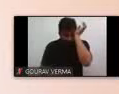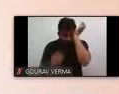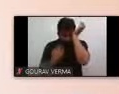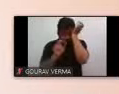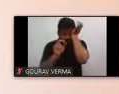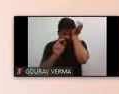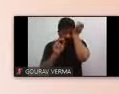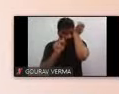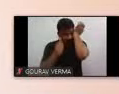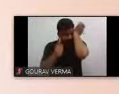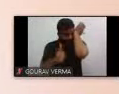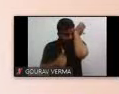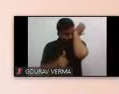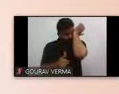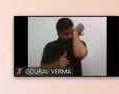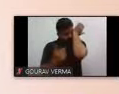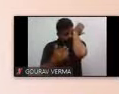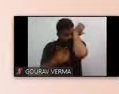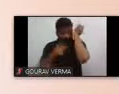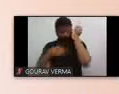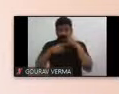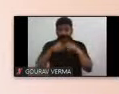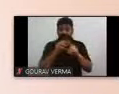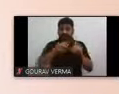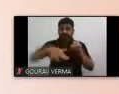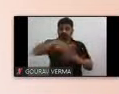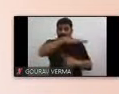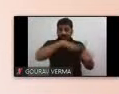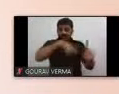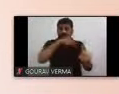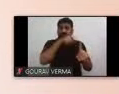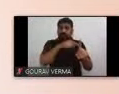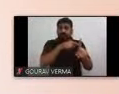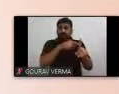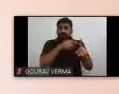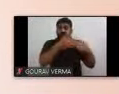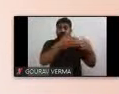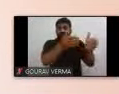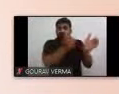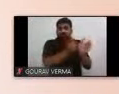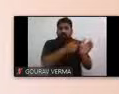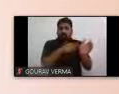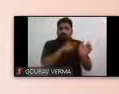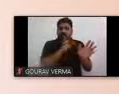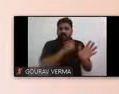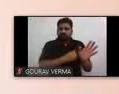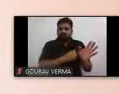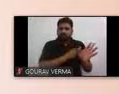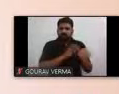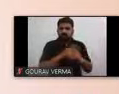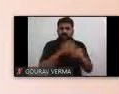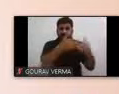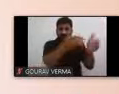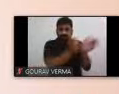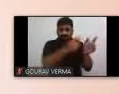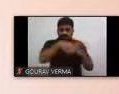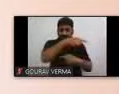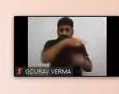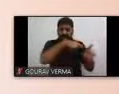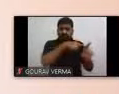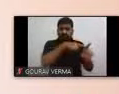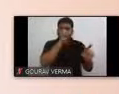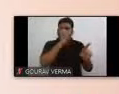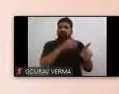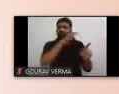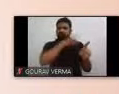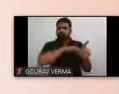okay, this has happened. Community also gets the, I don't know why I repeated, I'm sorry for that. Community also gets the